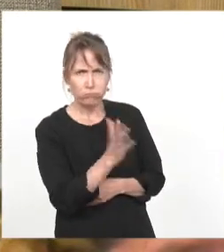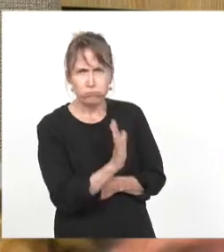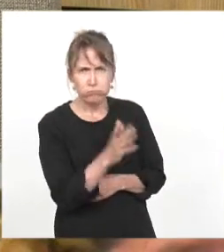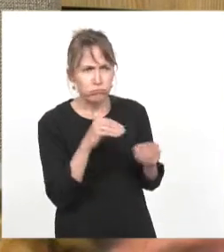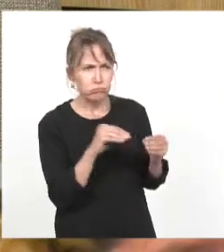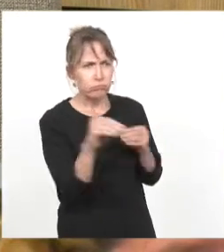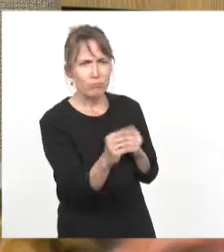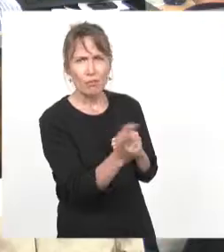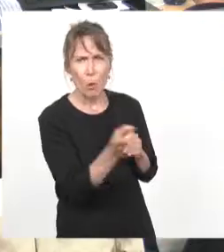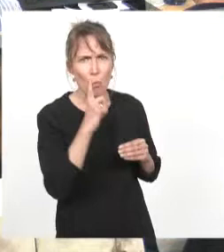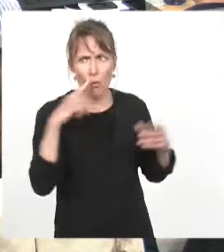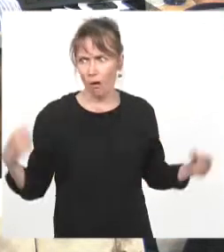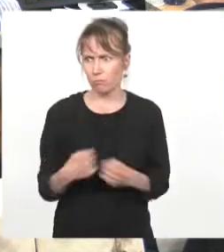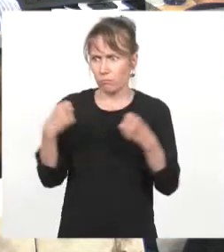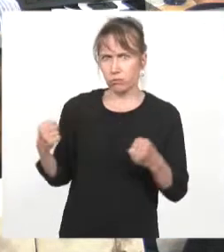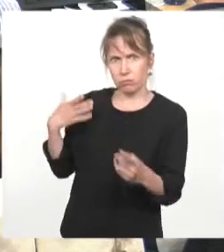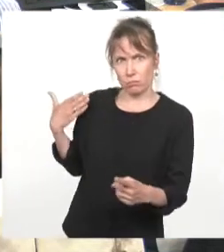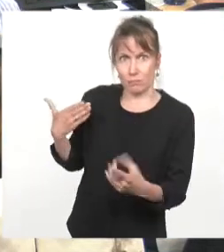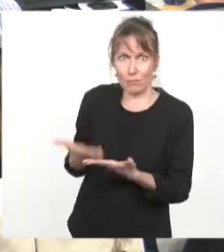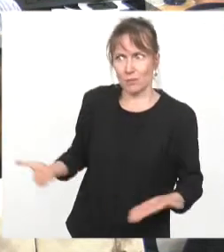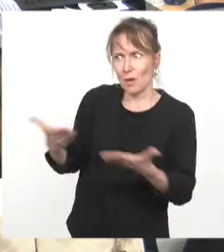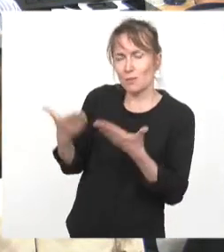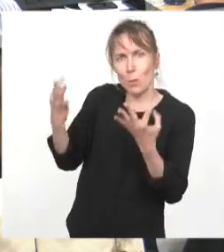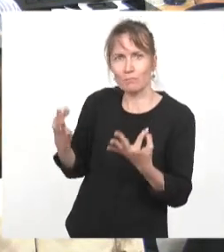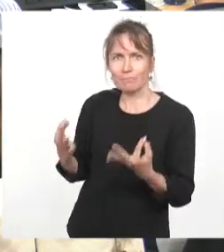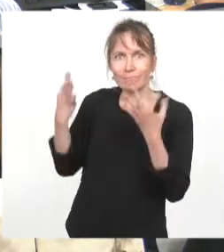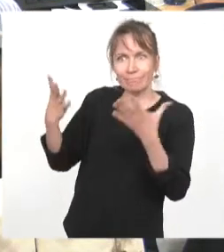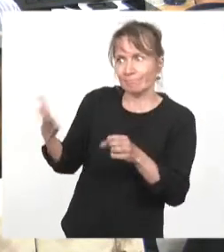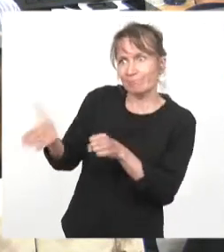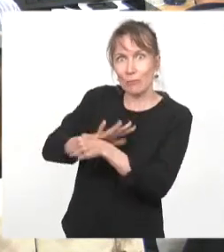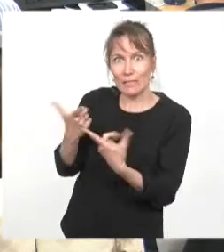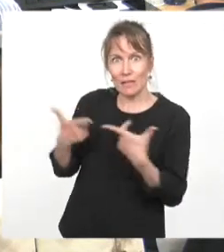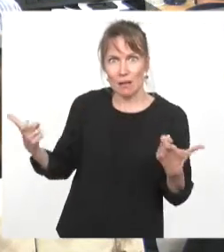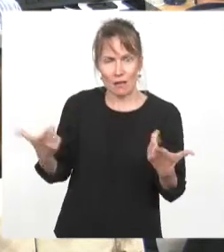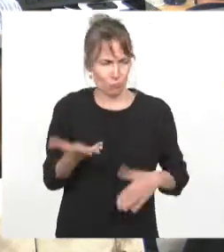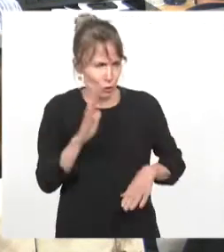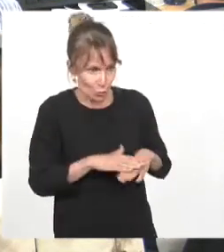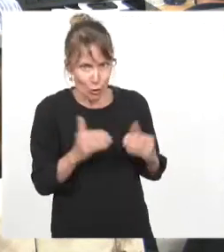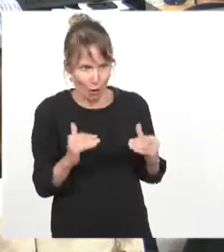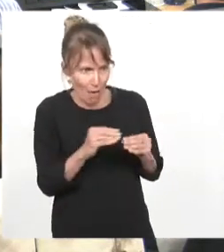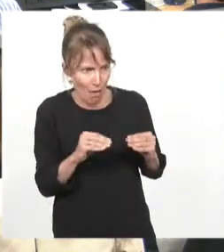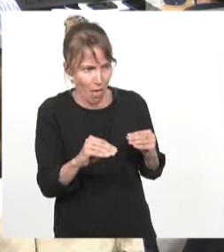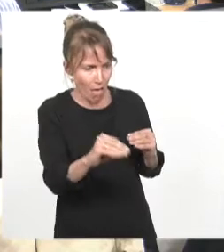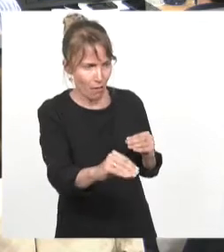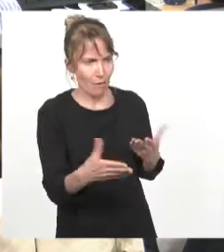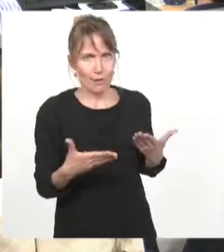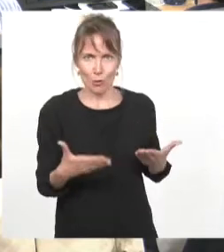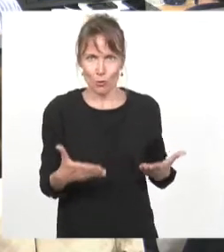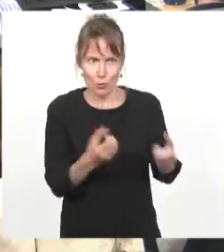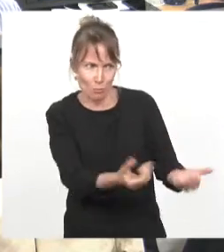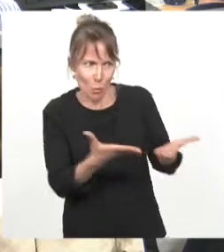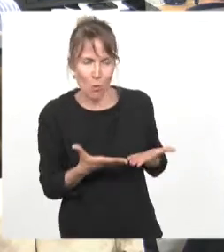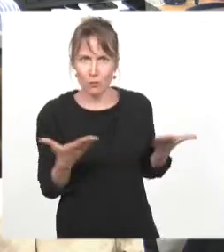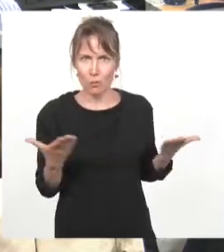contexte sanitaire et climatique. Pourtant, vous avez retardé la mise en œuvre de la ZFE depuis le début du mandat et aujourd'hui, vous nous proposez en réalité de ne